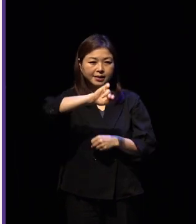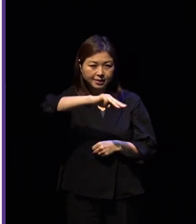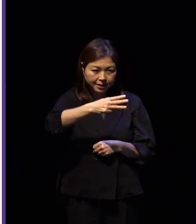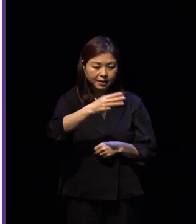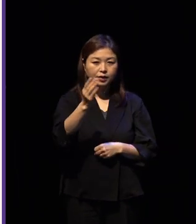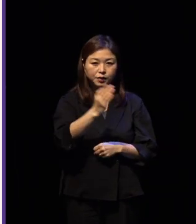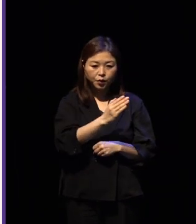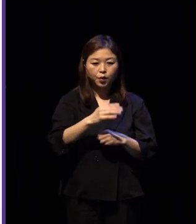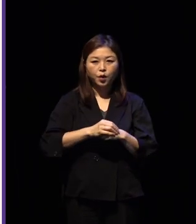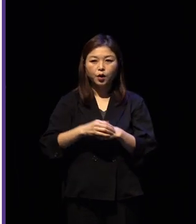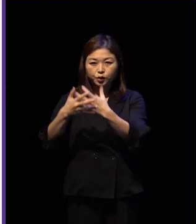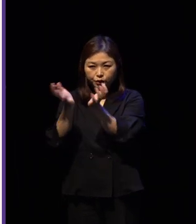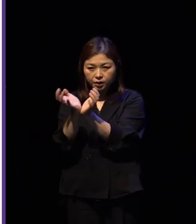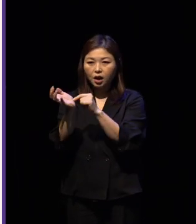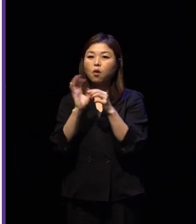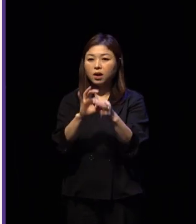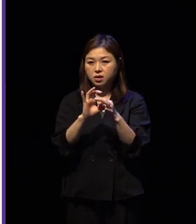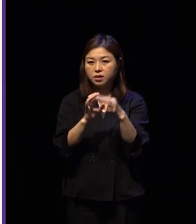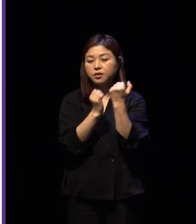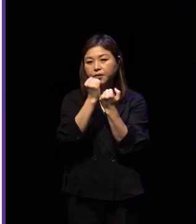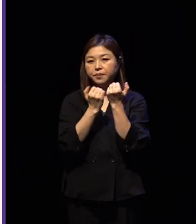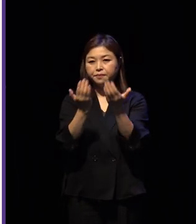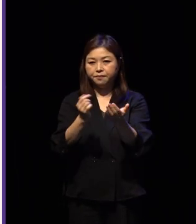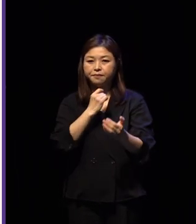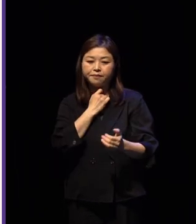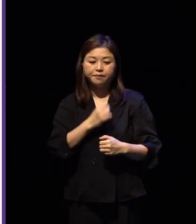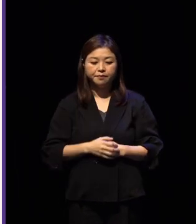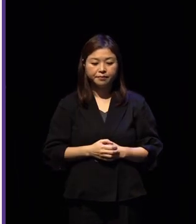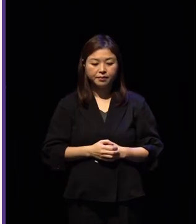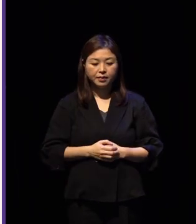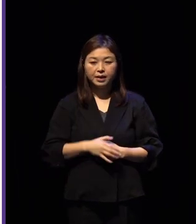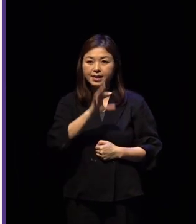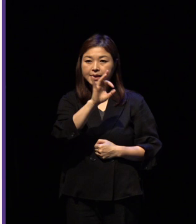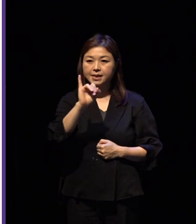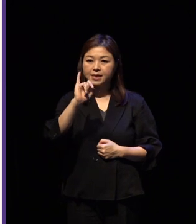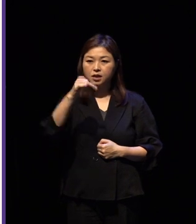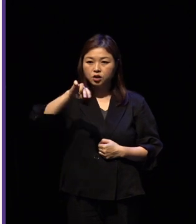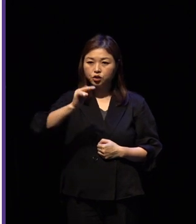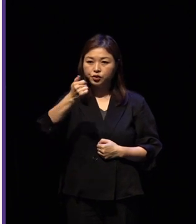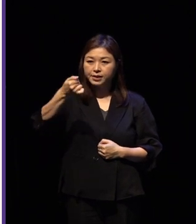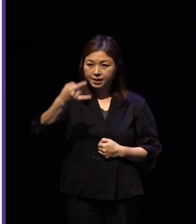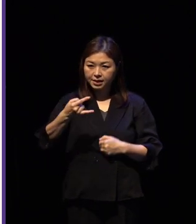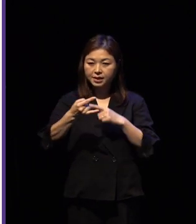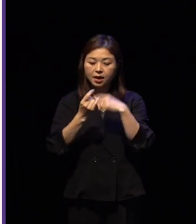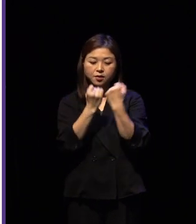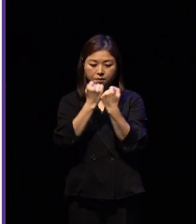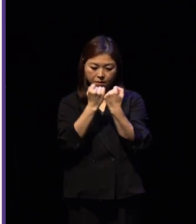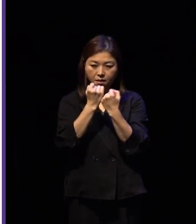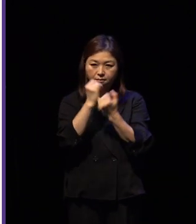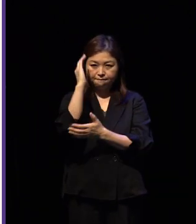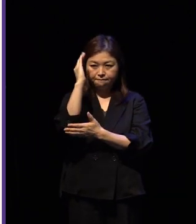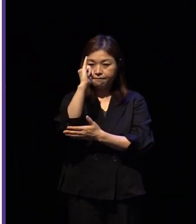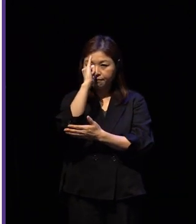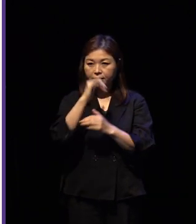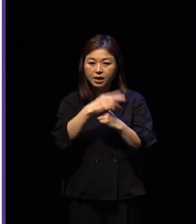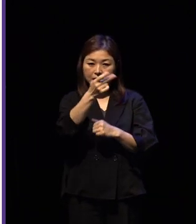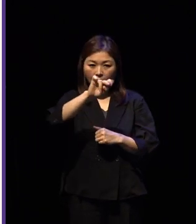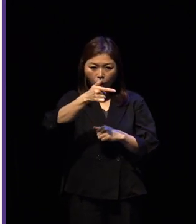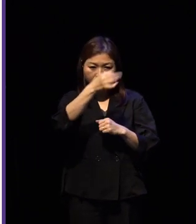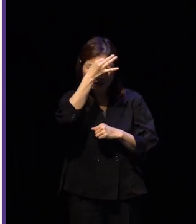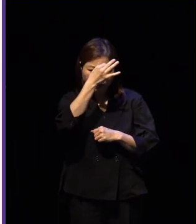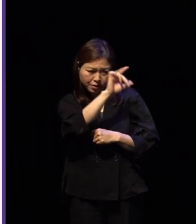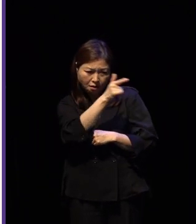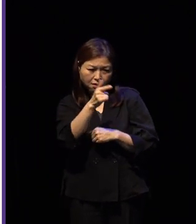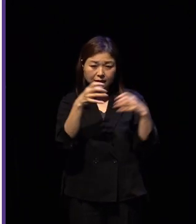예술창작 본부장이 하시겠습니다 다만 이제 다원 분야로 포괄된 그 기술결합